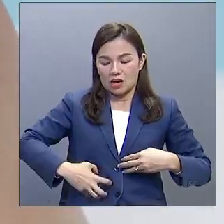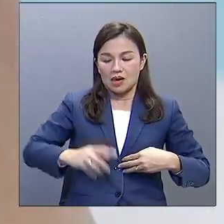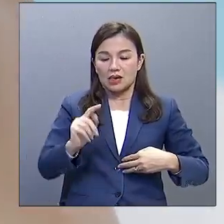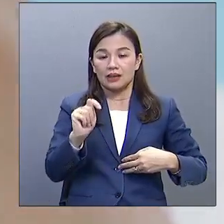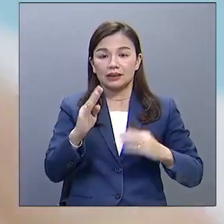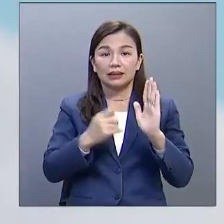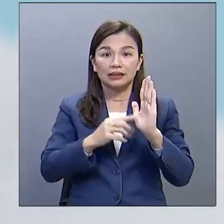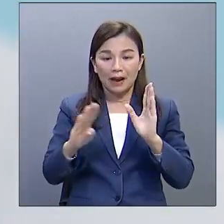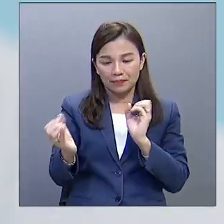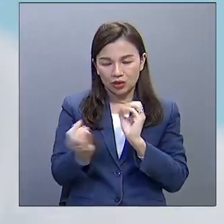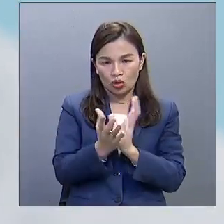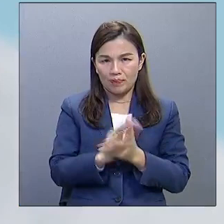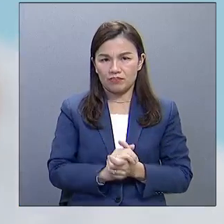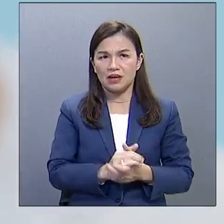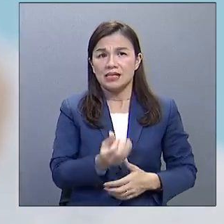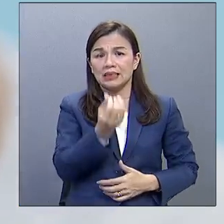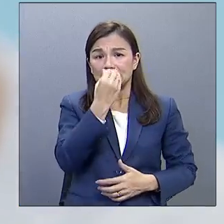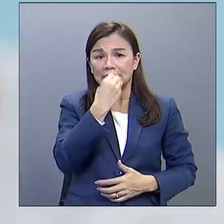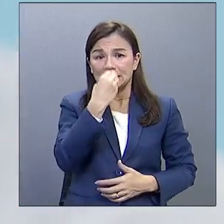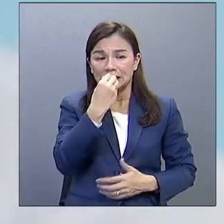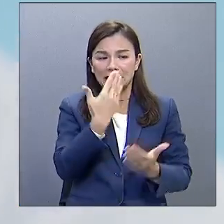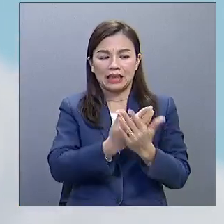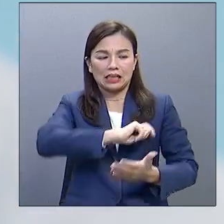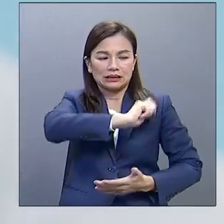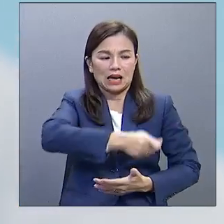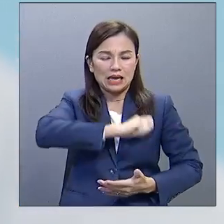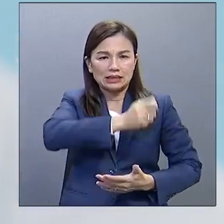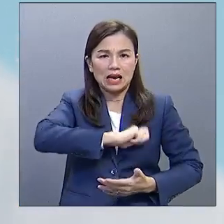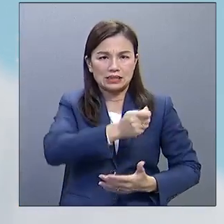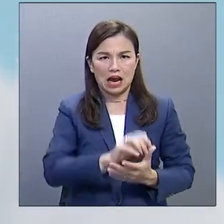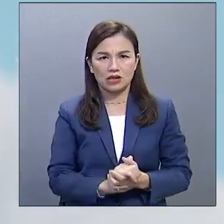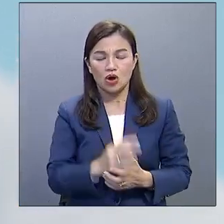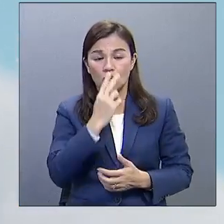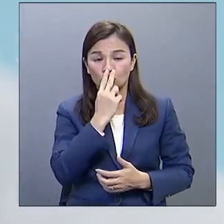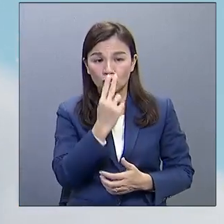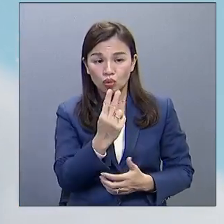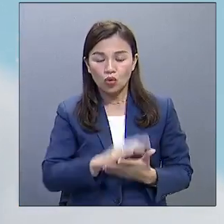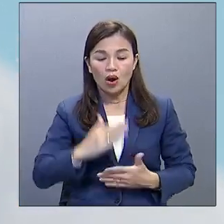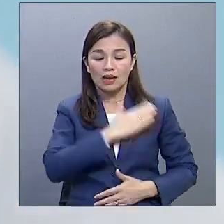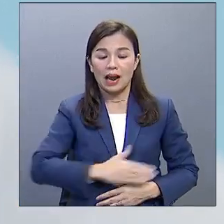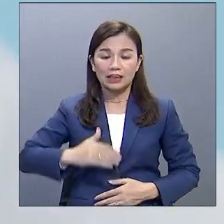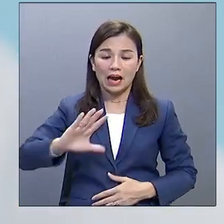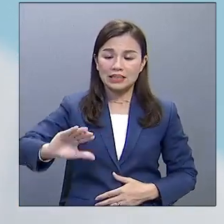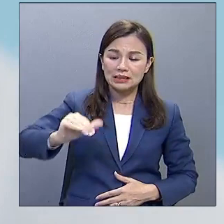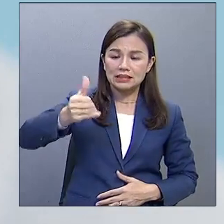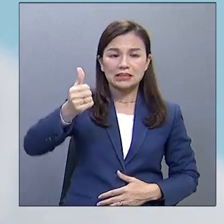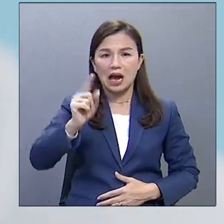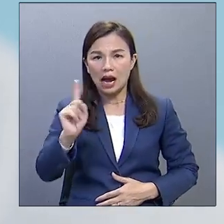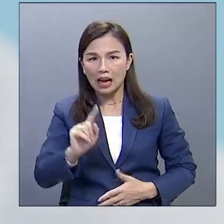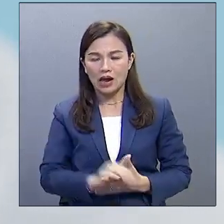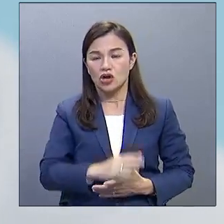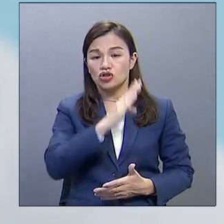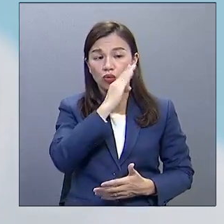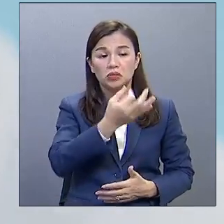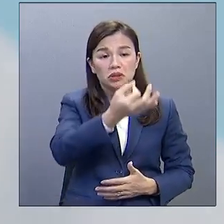ก็เปลืองเงินบางคนโอ้โหกินวิตามินกำกำแต่ลองถามตัวเองดูว่ากินแล้วมันดีขึ้นหรือเปล่าถ้ากินแล้วไม่ดีขึ้นก็ไม่จำเป็นงั้นอย่างหมอเนี่ยจะทาน